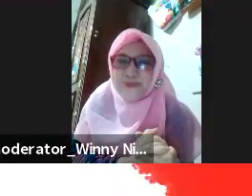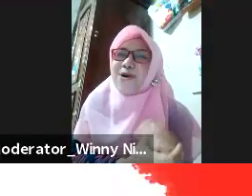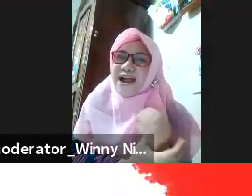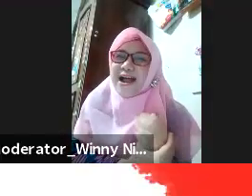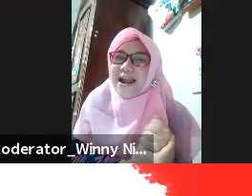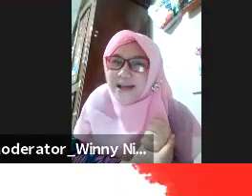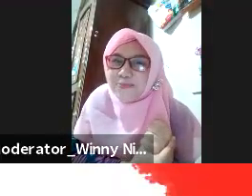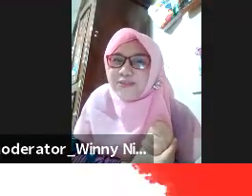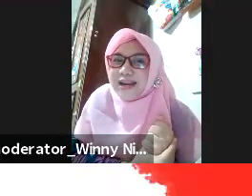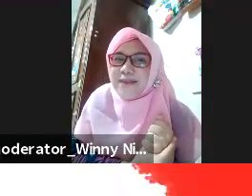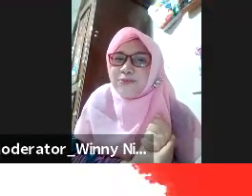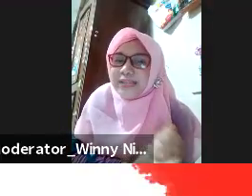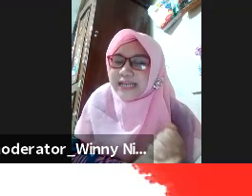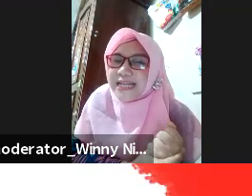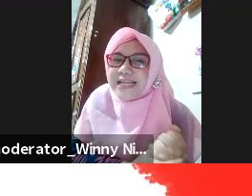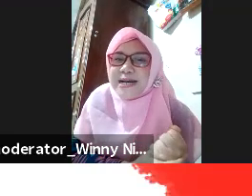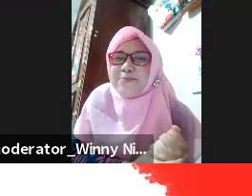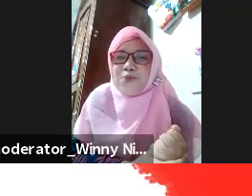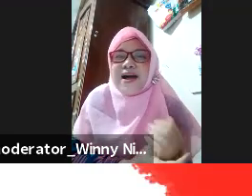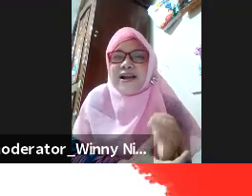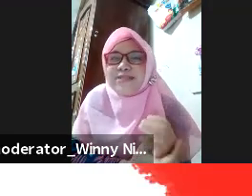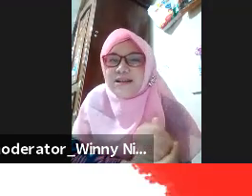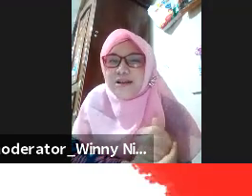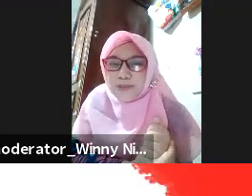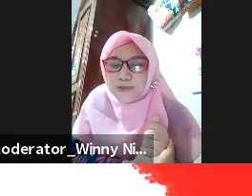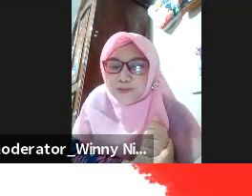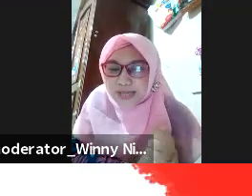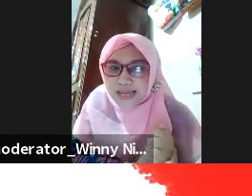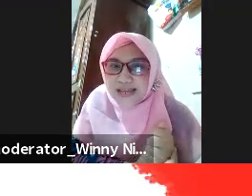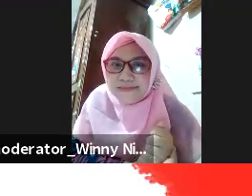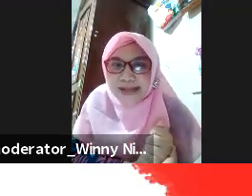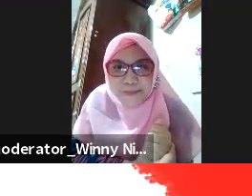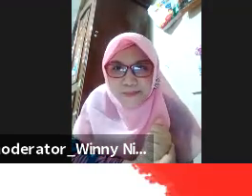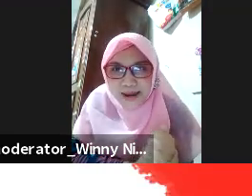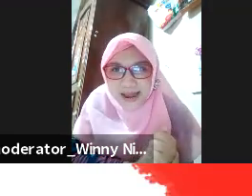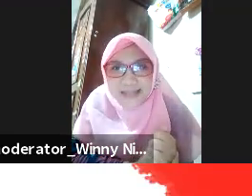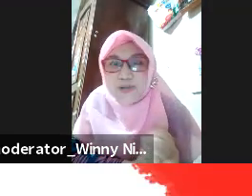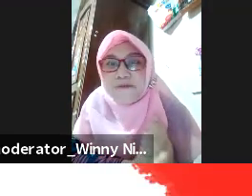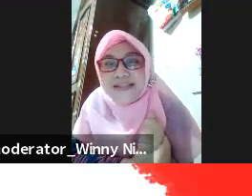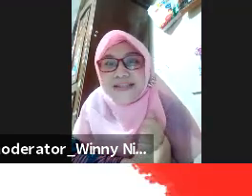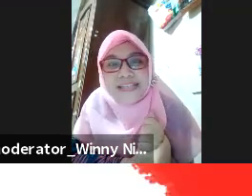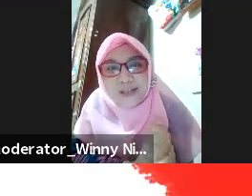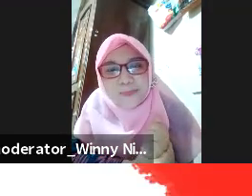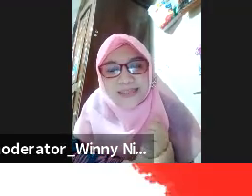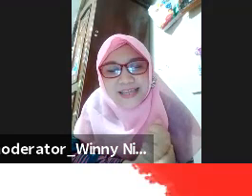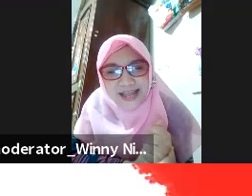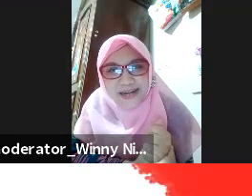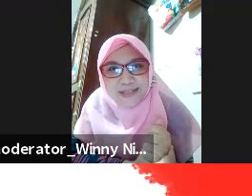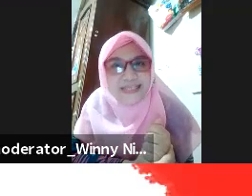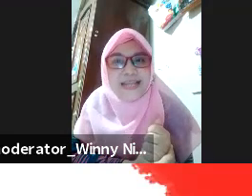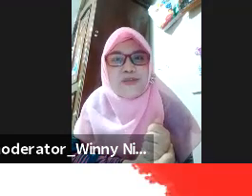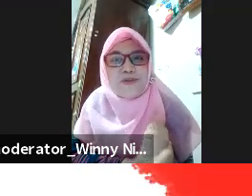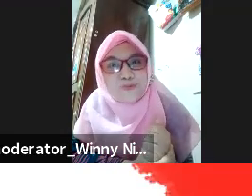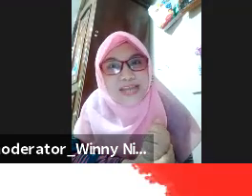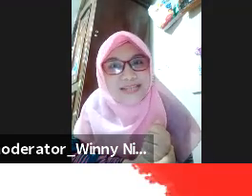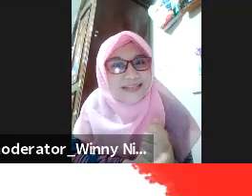dari orang anak, putra dan putri, merupakan konselor menyusui dan PMBA, juga fasilitator pelatihan